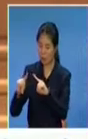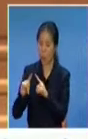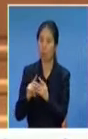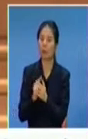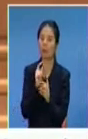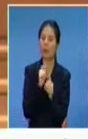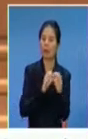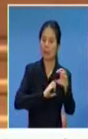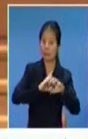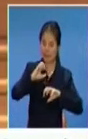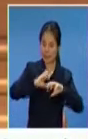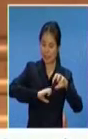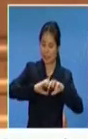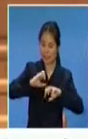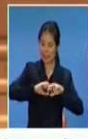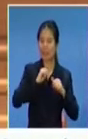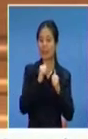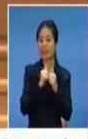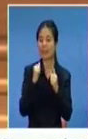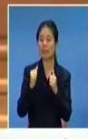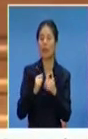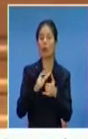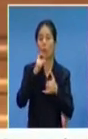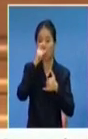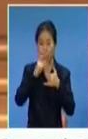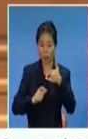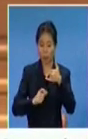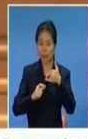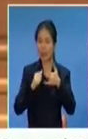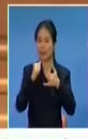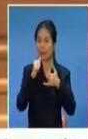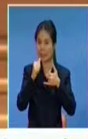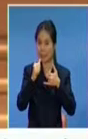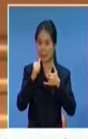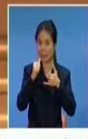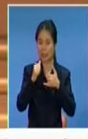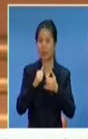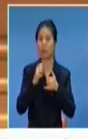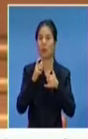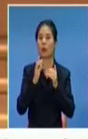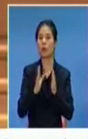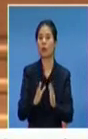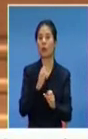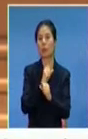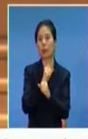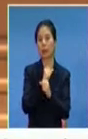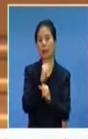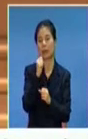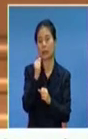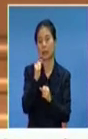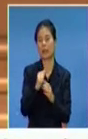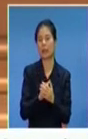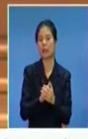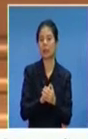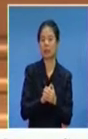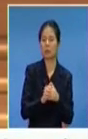การบริหารงานดีบุคคลดีดีแน่นอนครับองค์กรแ